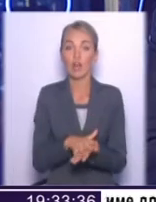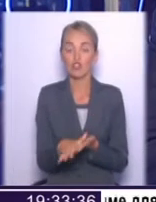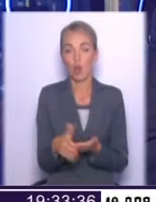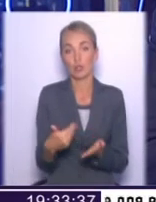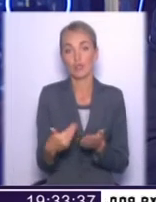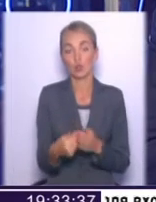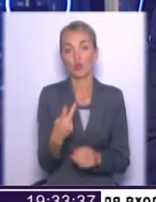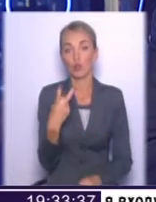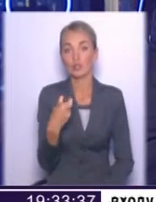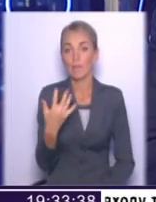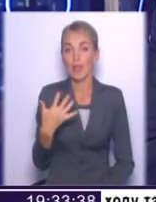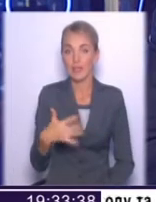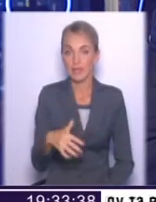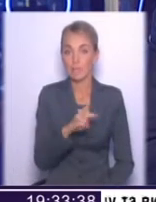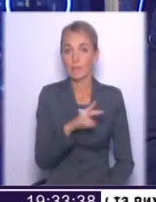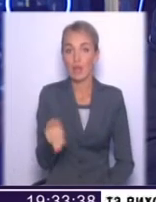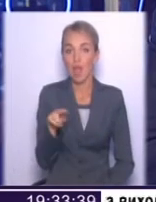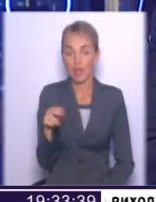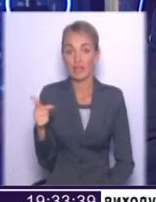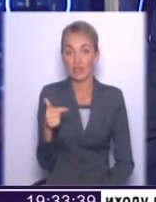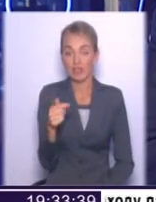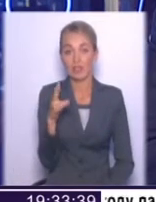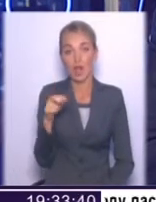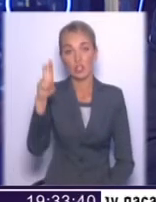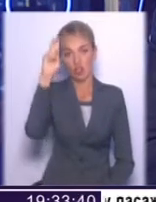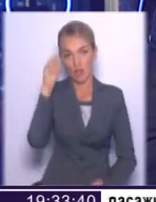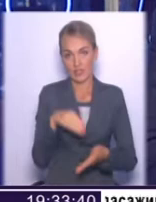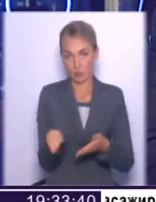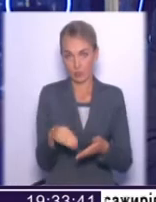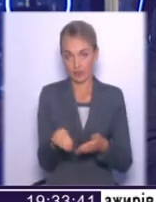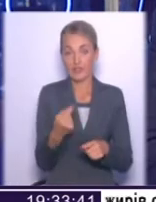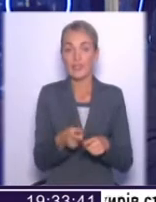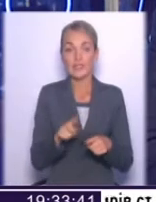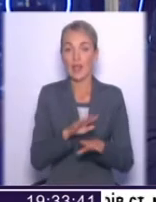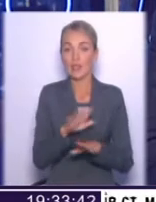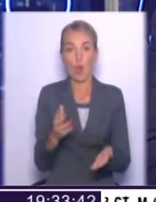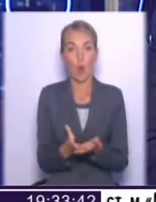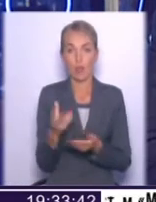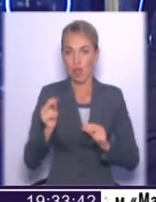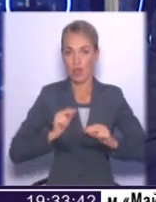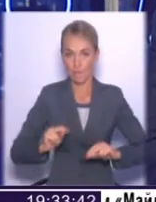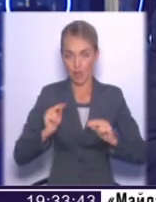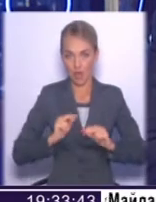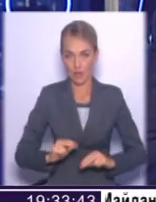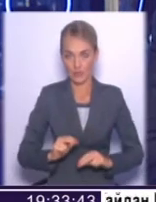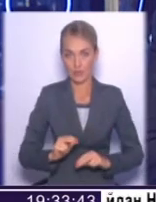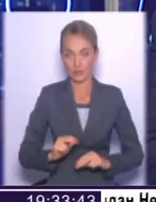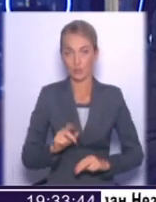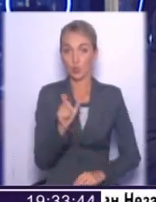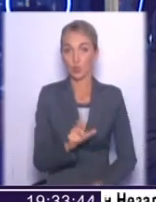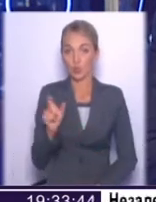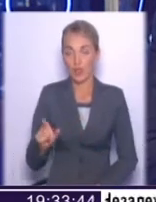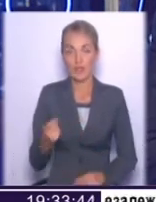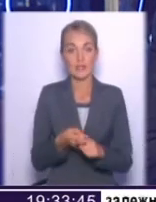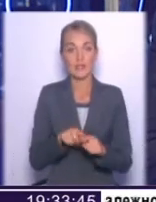близько 250 мільярдів гривень саме на державні закупівлі. Тобто це не оплата праці людей, це